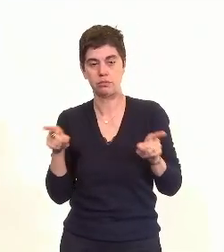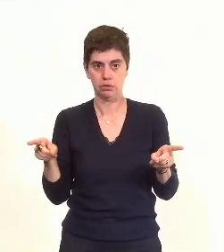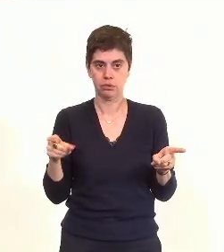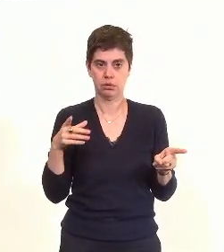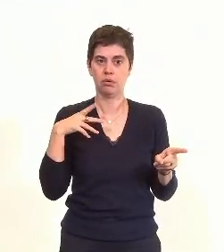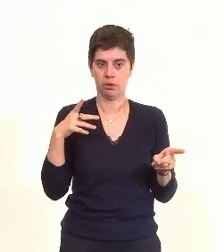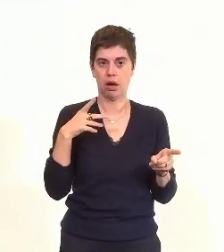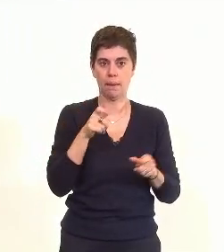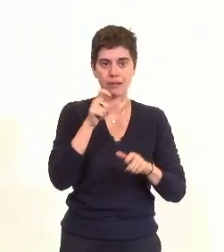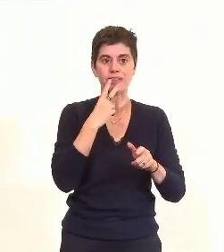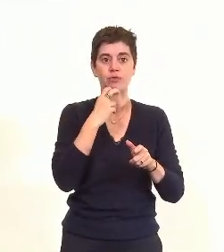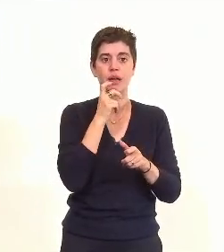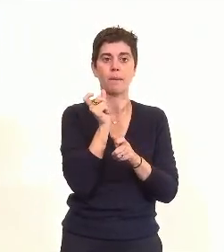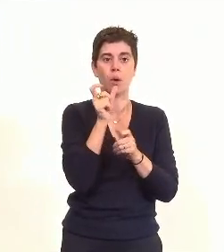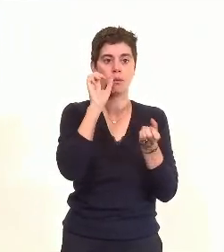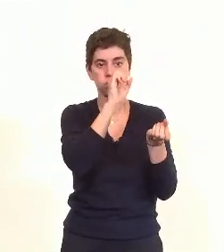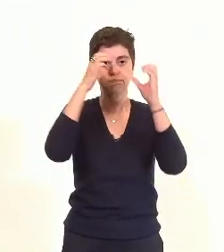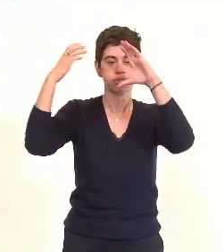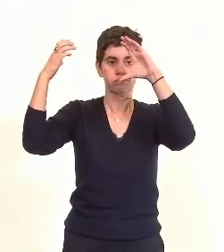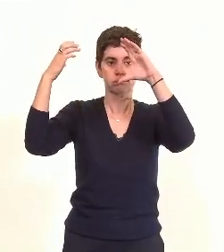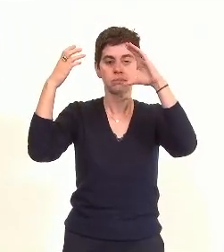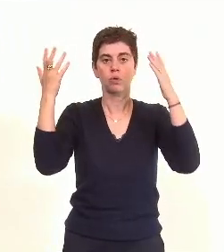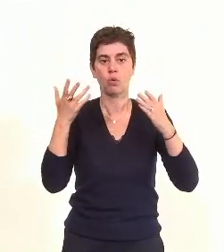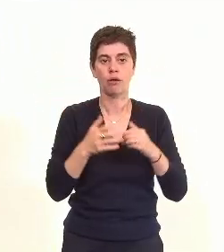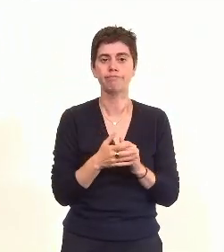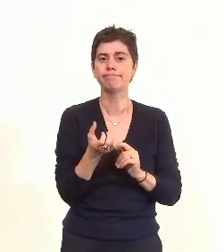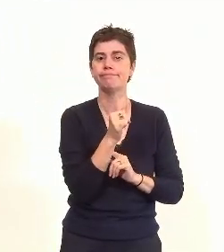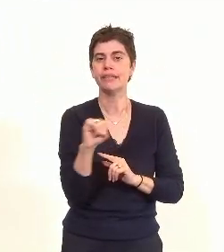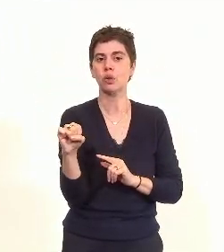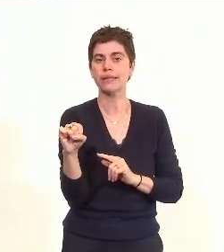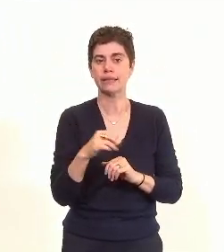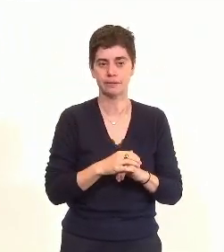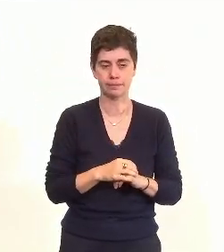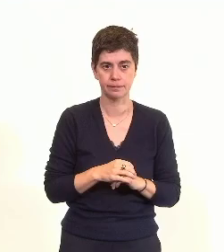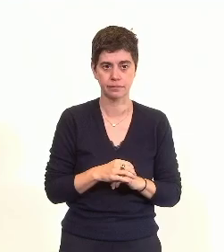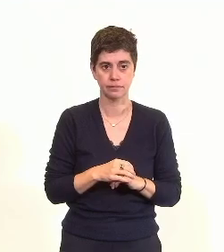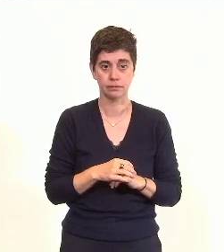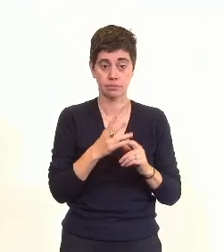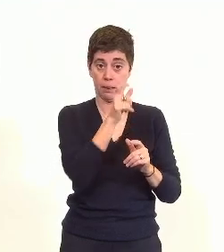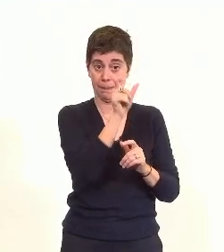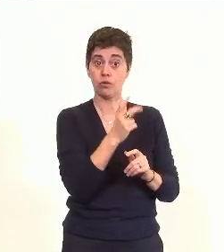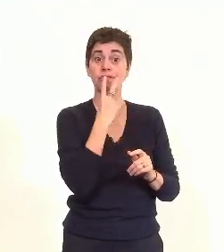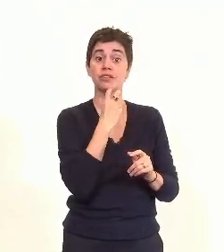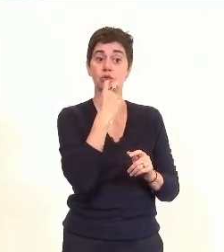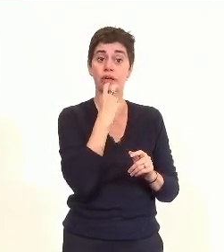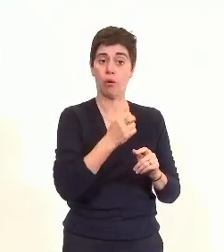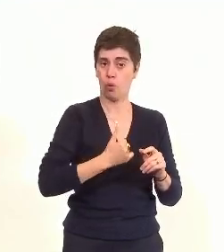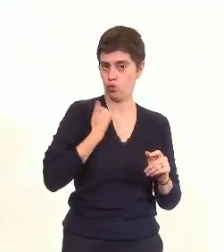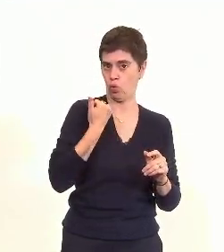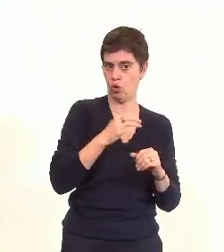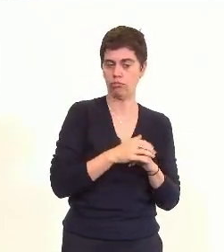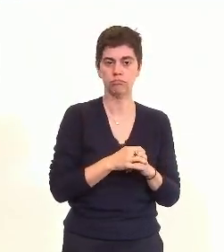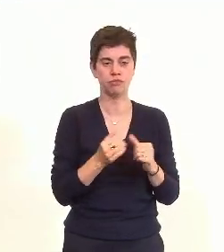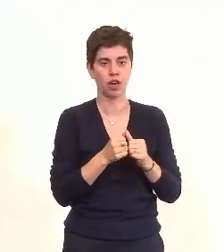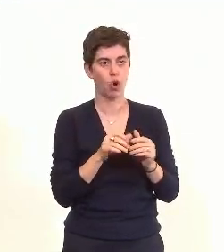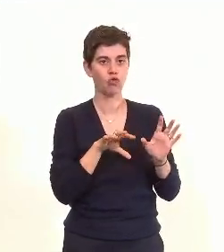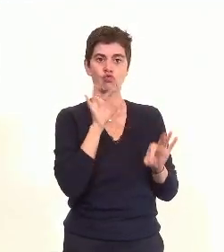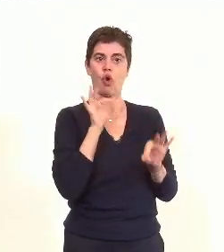sociétés. Le modèle dominant dans nos sociétés occidentales repose sur la figure d'un citoyen plutôt autonome, capable de faire des